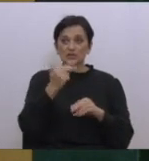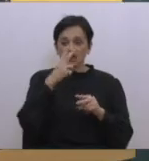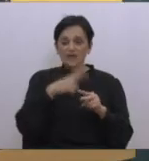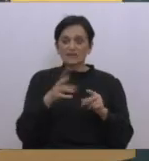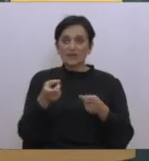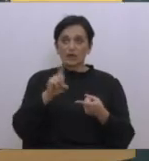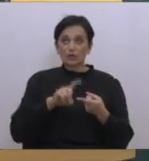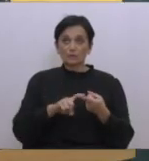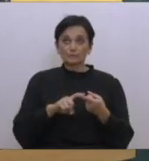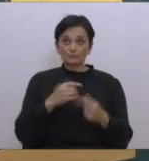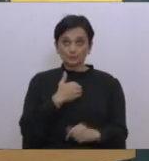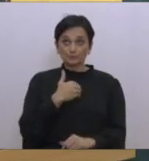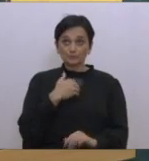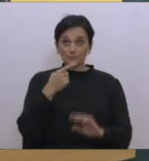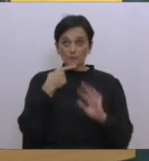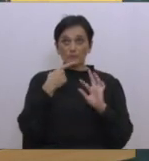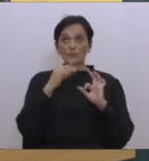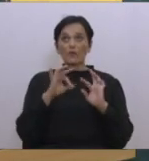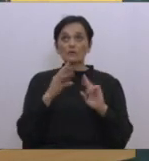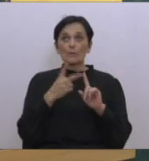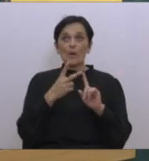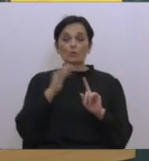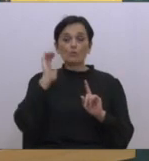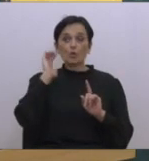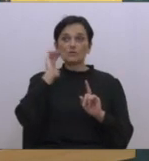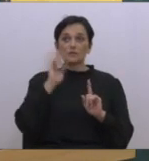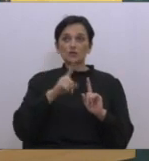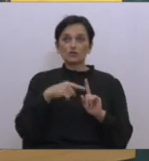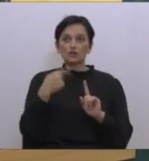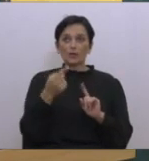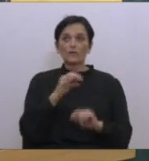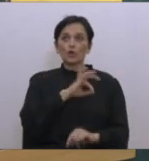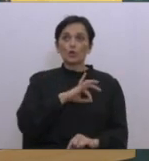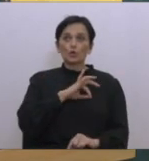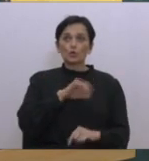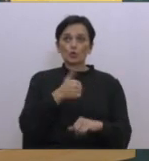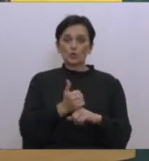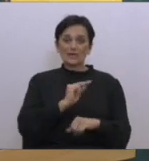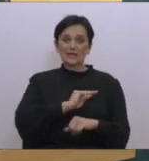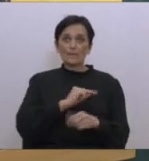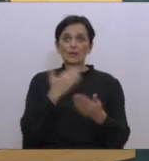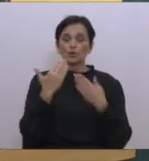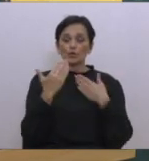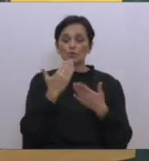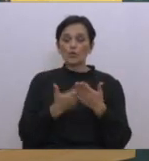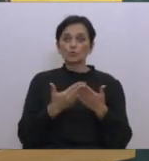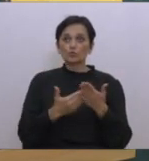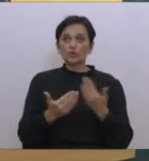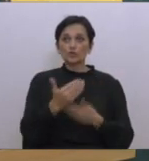შესახებ. Მინდა აღნიშნო, რომ მეორე მოსმენის შემდეგ იურიდიულ დეპარტამენტთან კონსულტაციების შედეგად